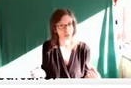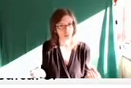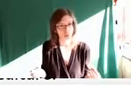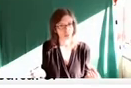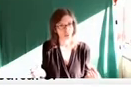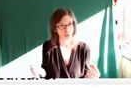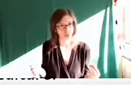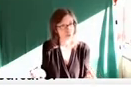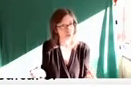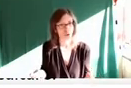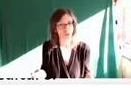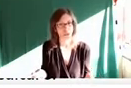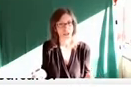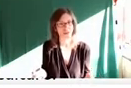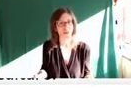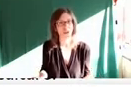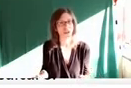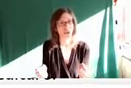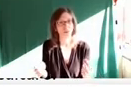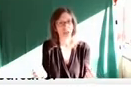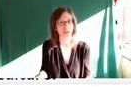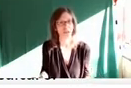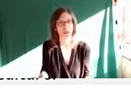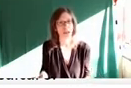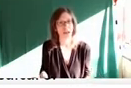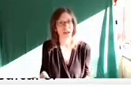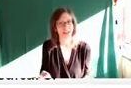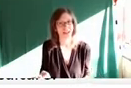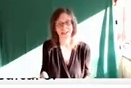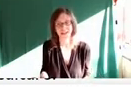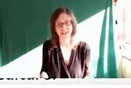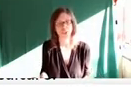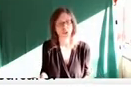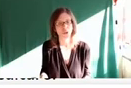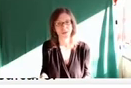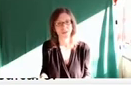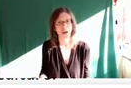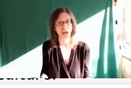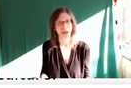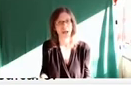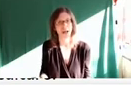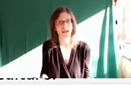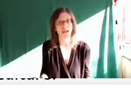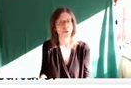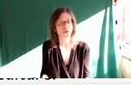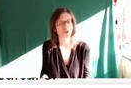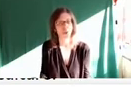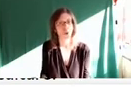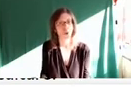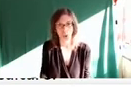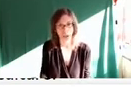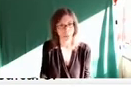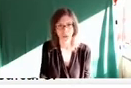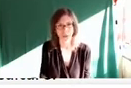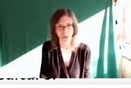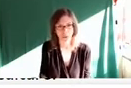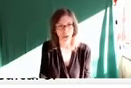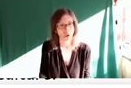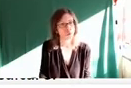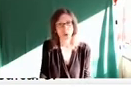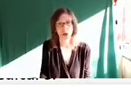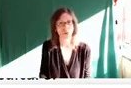changement de culture. Puis c'est de développer des bonnes pratiques qui ne nécessitent pas nécessairement d'aller suivre des cours en